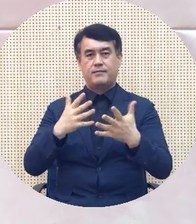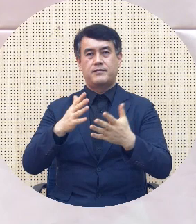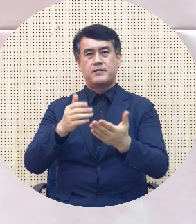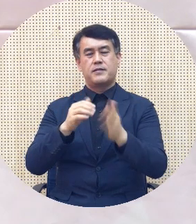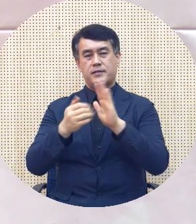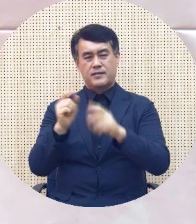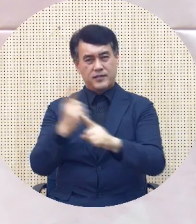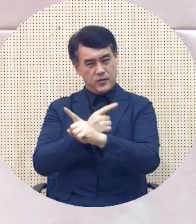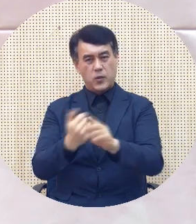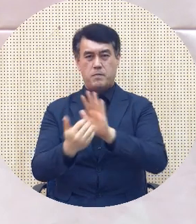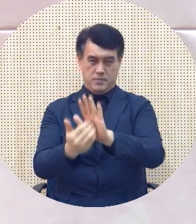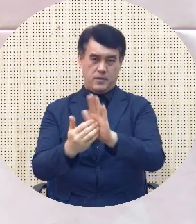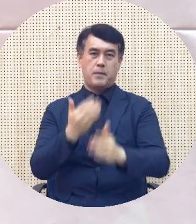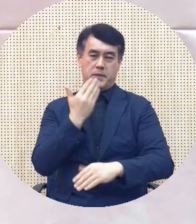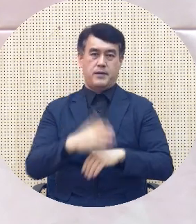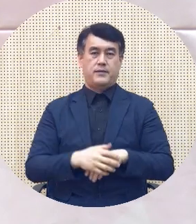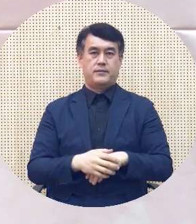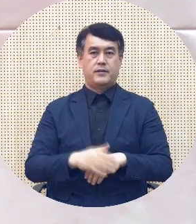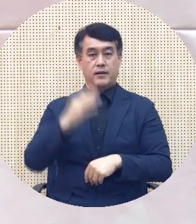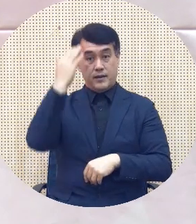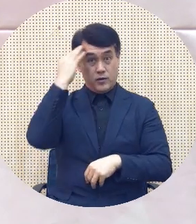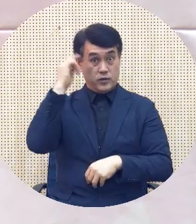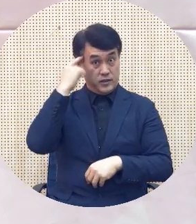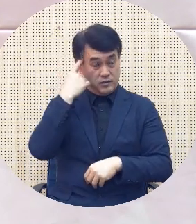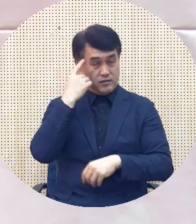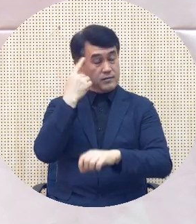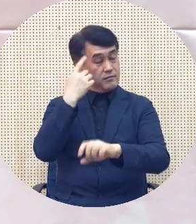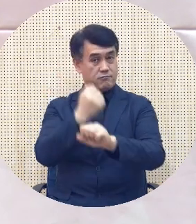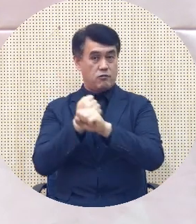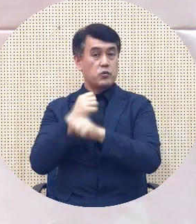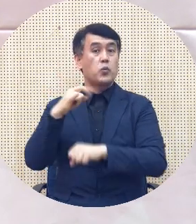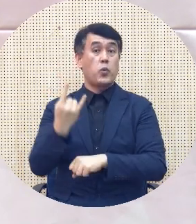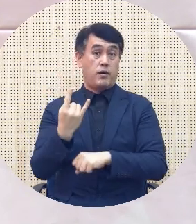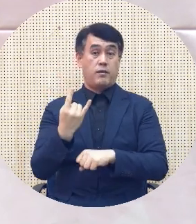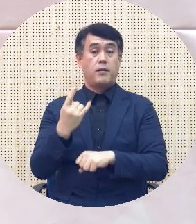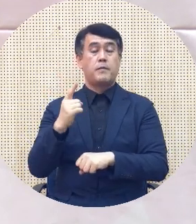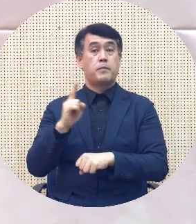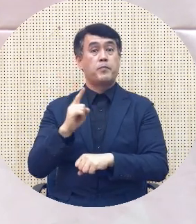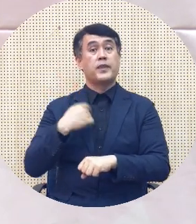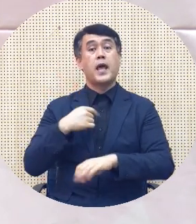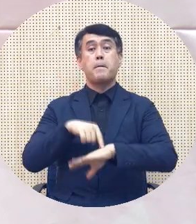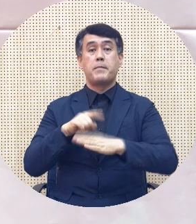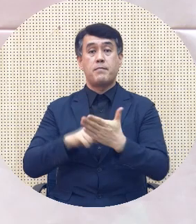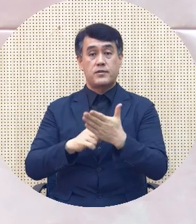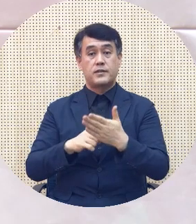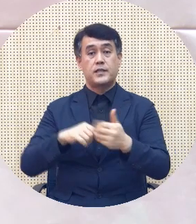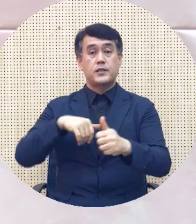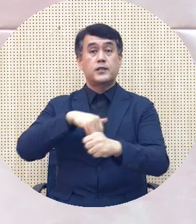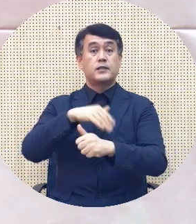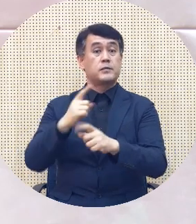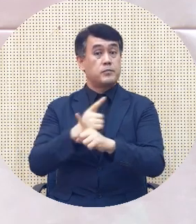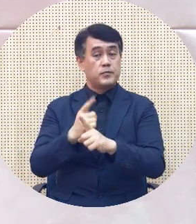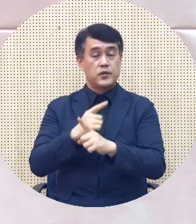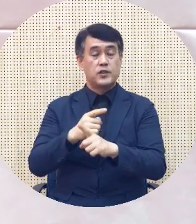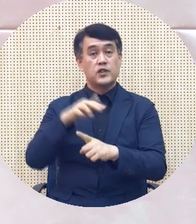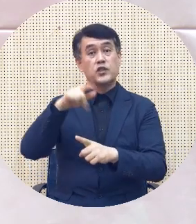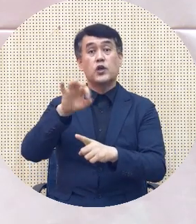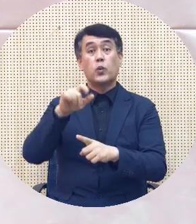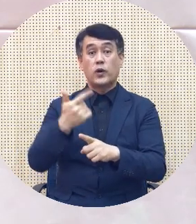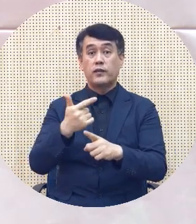있습니다. 저희 대한신경정신의학회에서도 내 마음을 가꾸는 정원이라는 제목으로